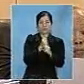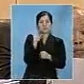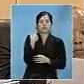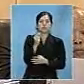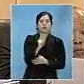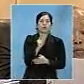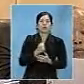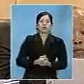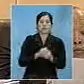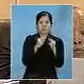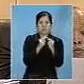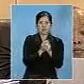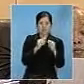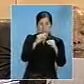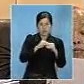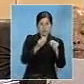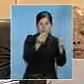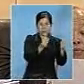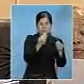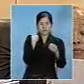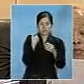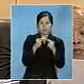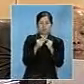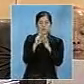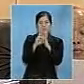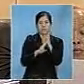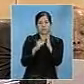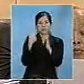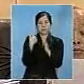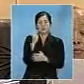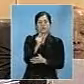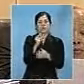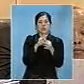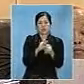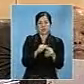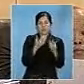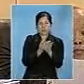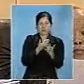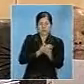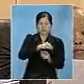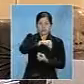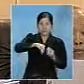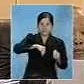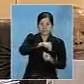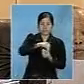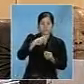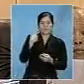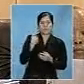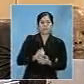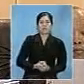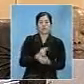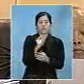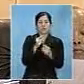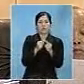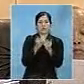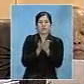านั้นในอดีตเราอาจจะเน้นในเรื่องของต้นทุนค่าครองชีพแต่ไม่ได้มีใครใส่ใจมากนะครับว่าเขามีรายได้ที่เพียง